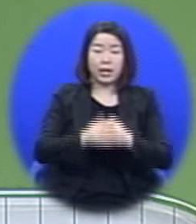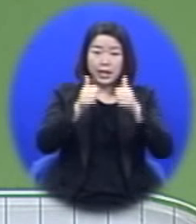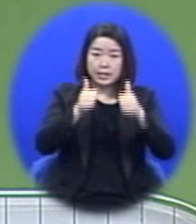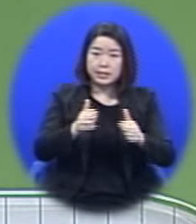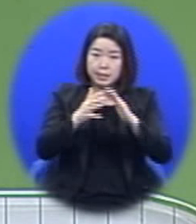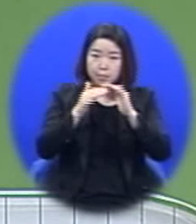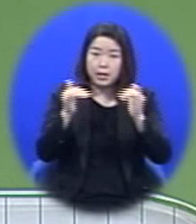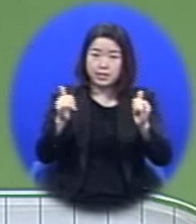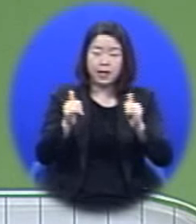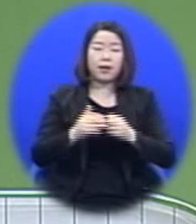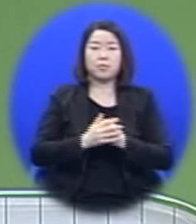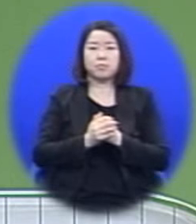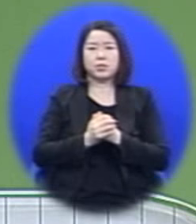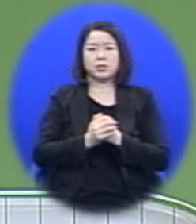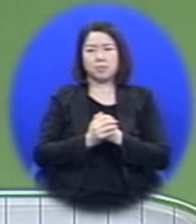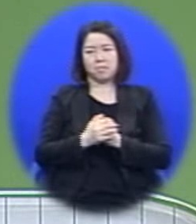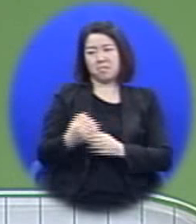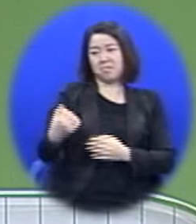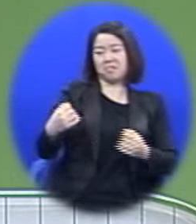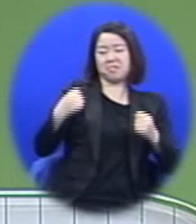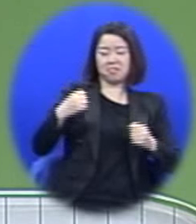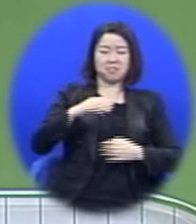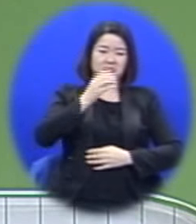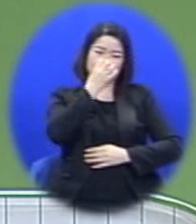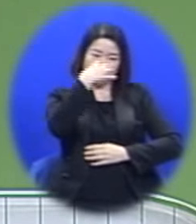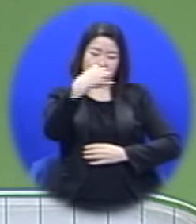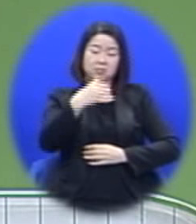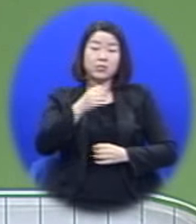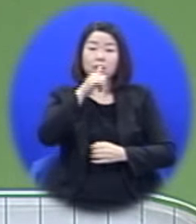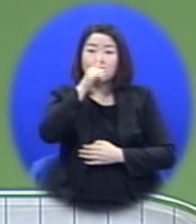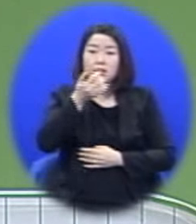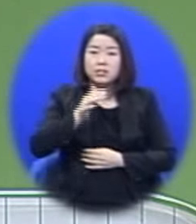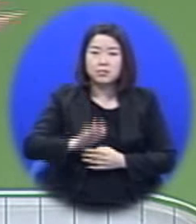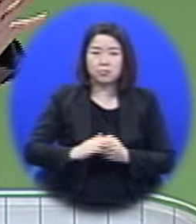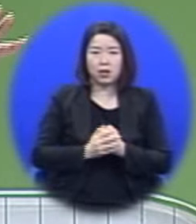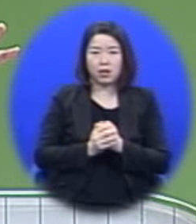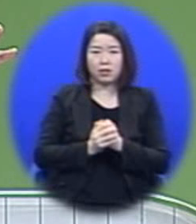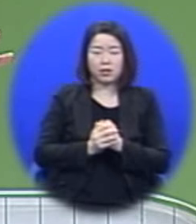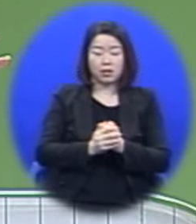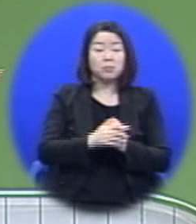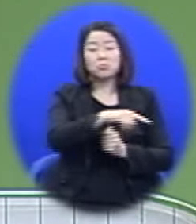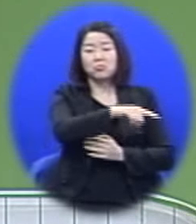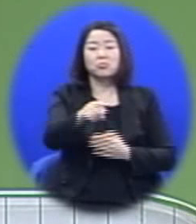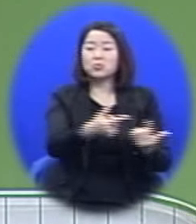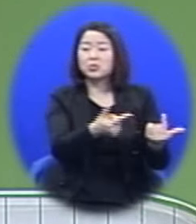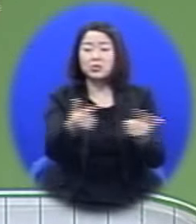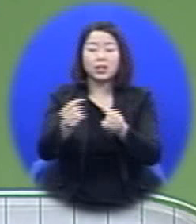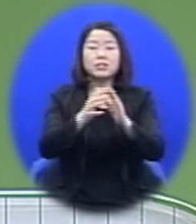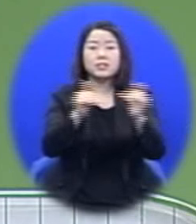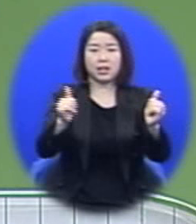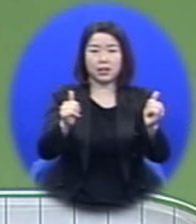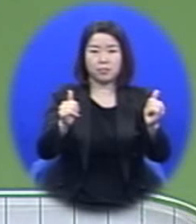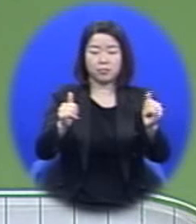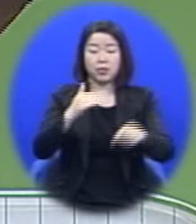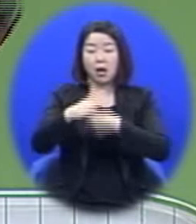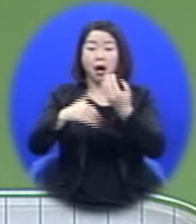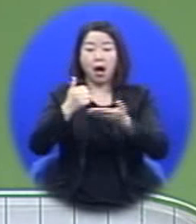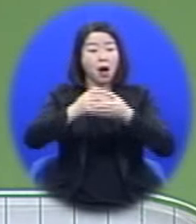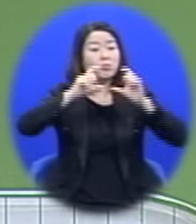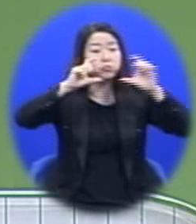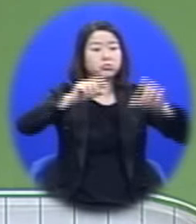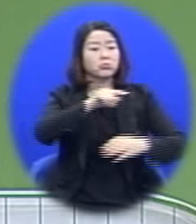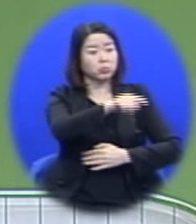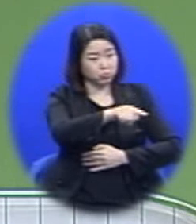재판관들이 기고만장하고 교만하지만 사람이다. 하나님이 선언하셔. 너도